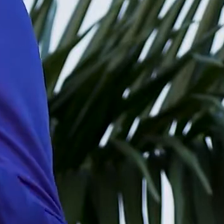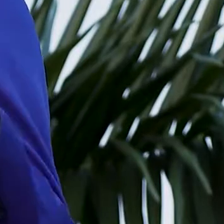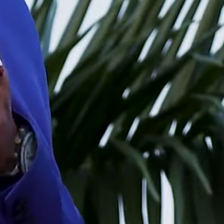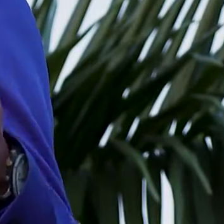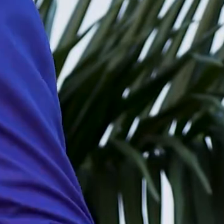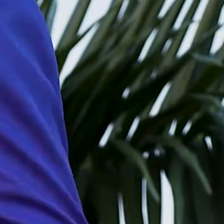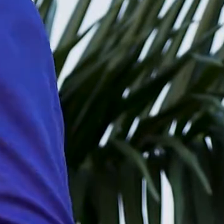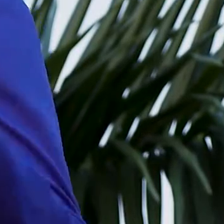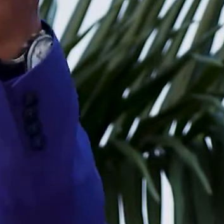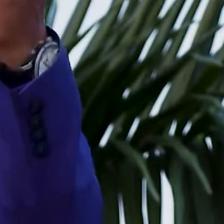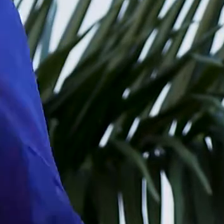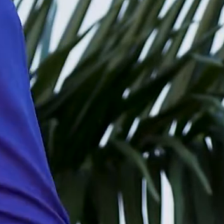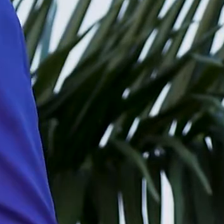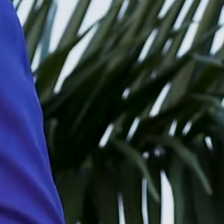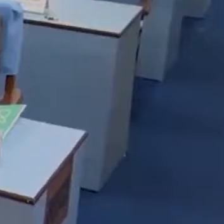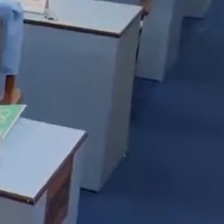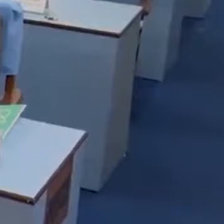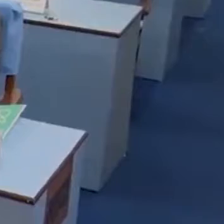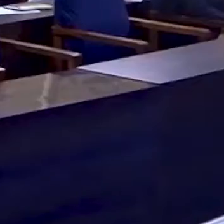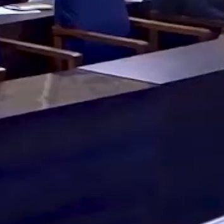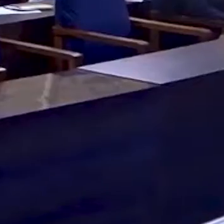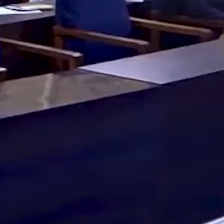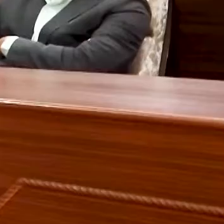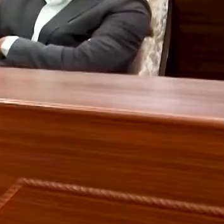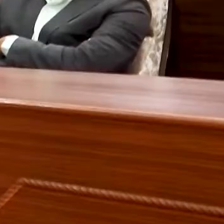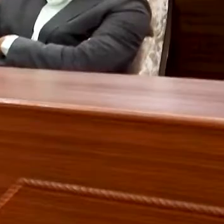नीति विधि र प्रतिनिधिका कुरा